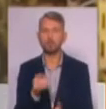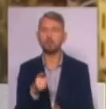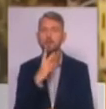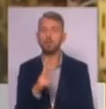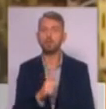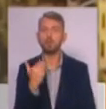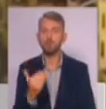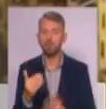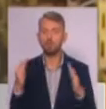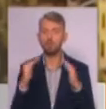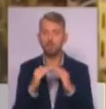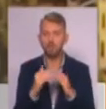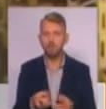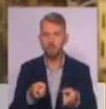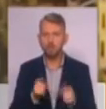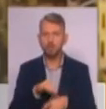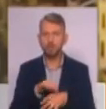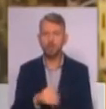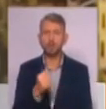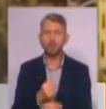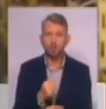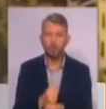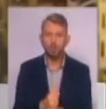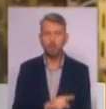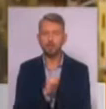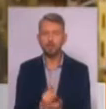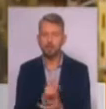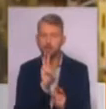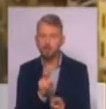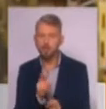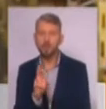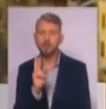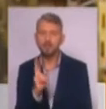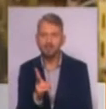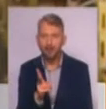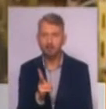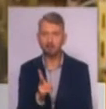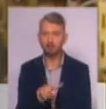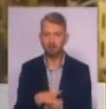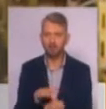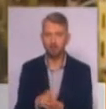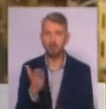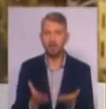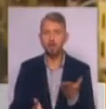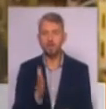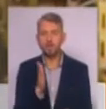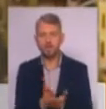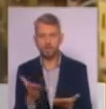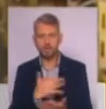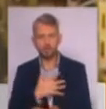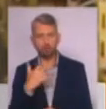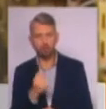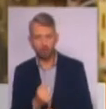що у вашому будинку дійсно проводяться роботи, обов'язково слідкуйте за тим, яким чином підрядники це роблять. Якщо дійсно є якесь